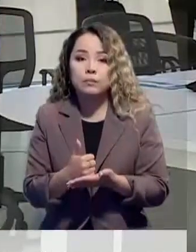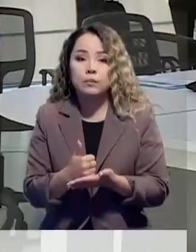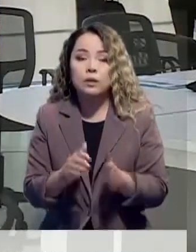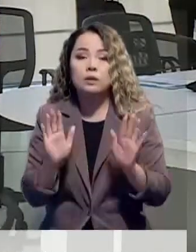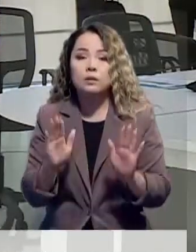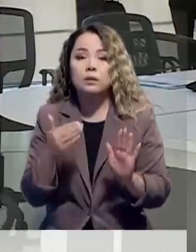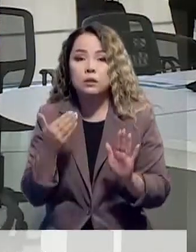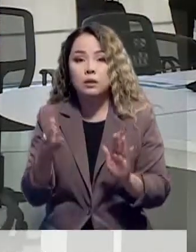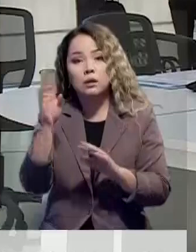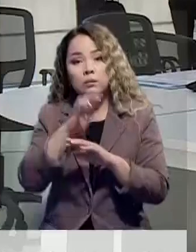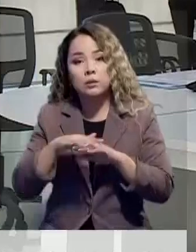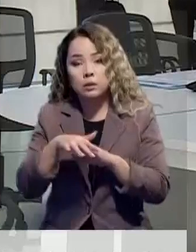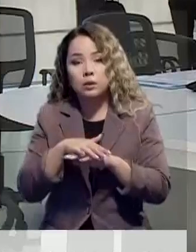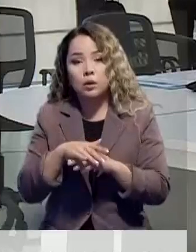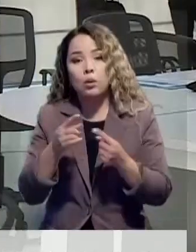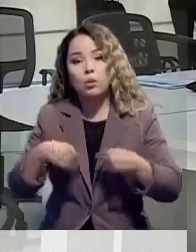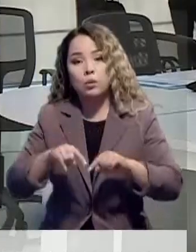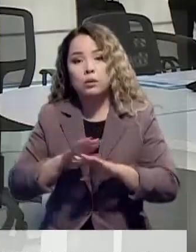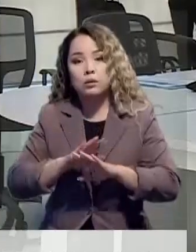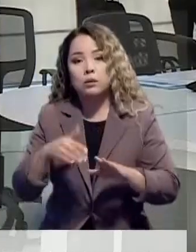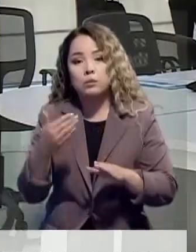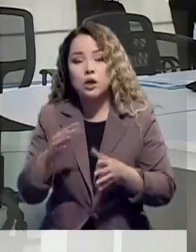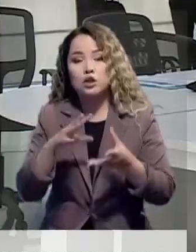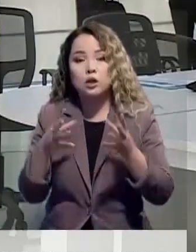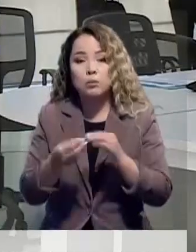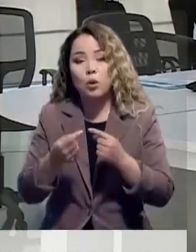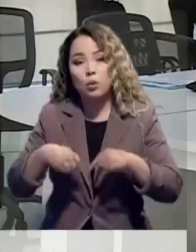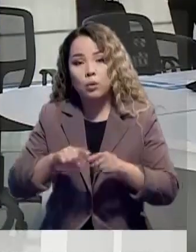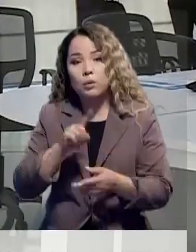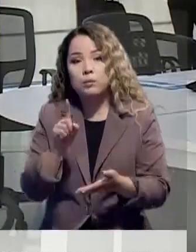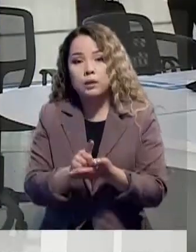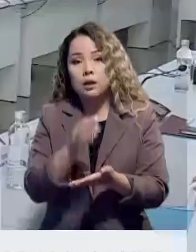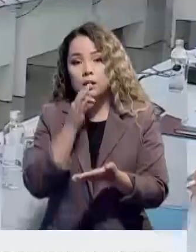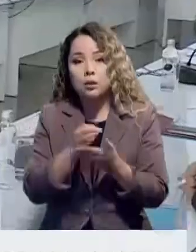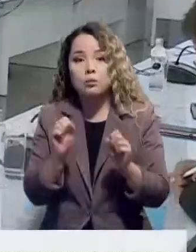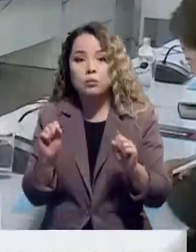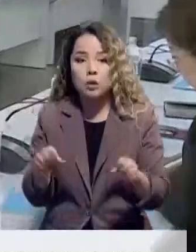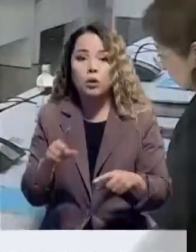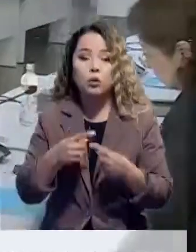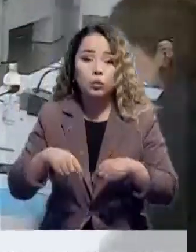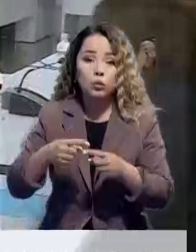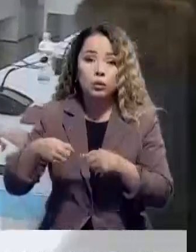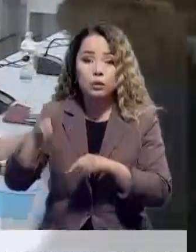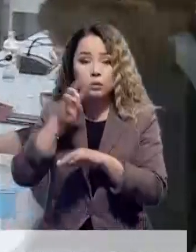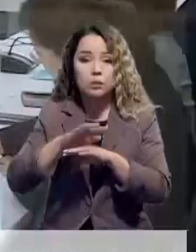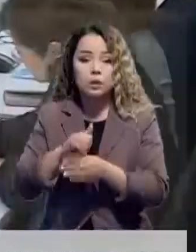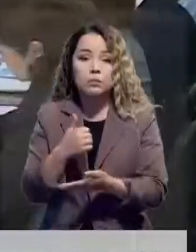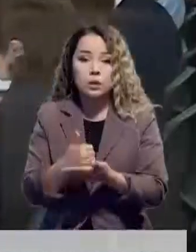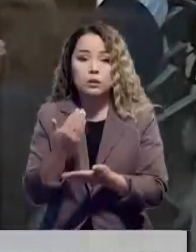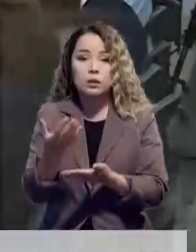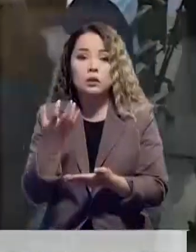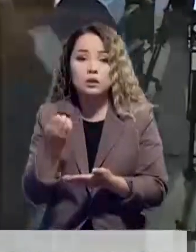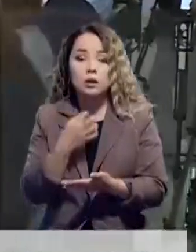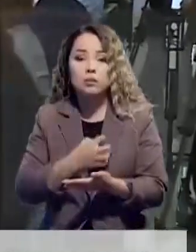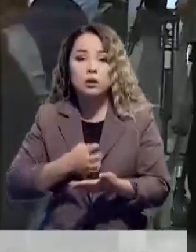тек қана мынау мемлекеттік органдар емес, бұл енді жалпы қоғамның міндеті деп айтсақ та болады. Құрылтайда мемлекет басшысы атап өткен тағы